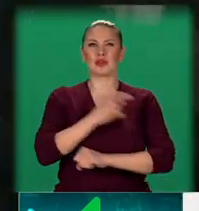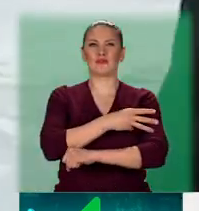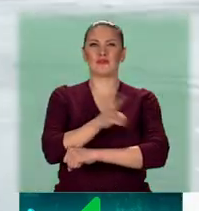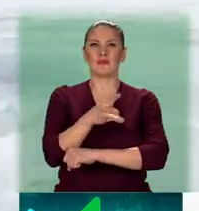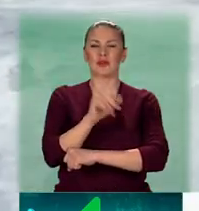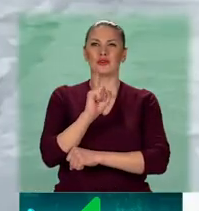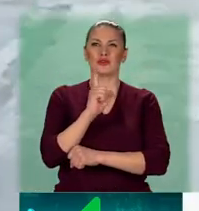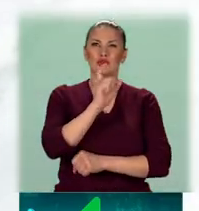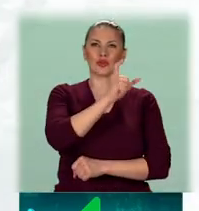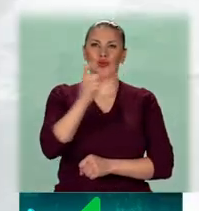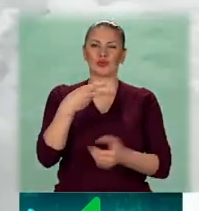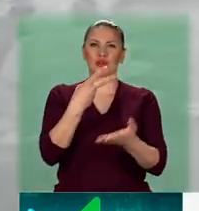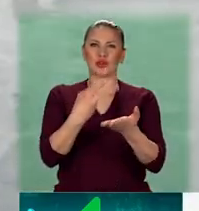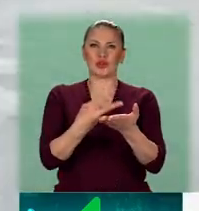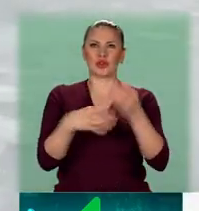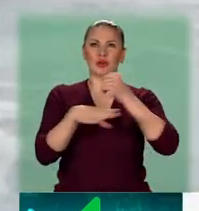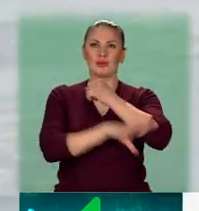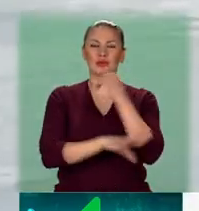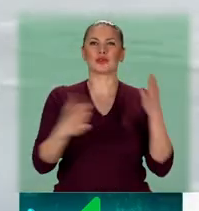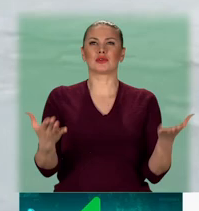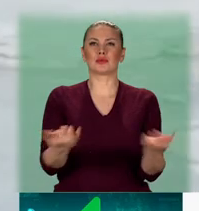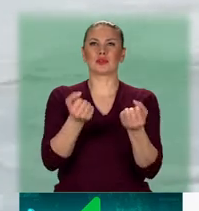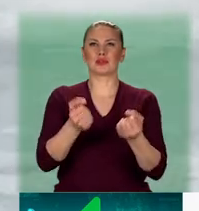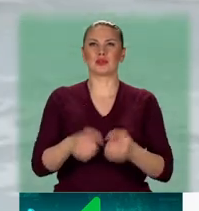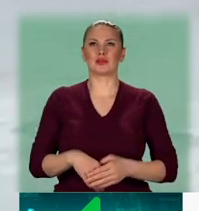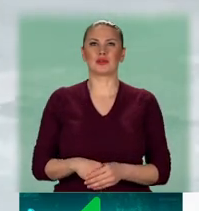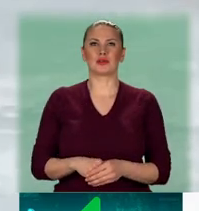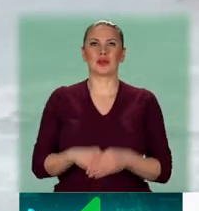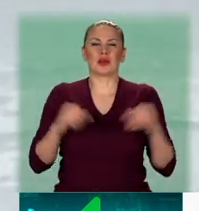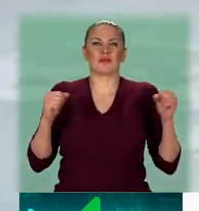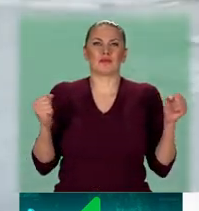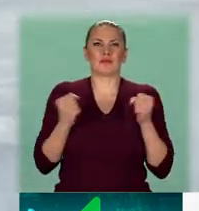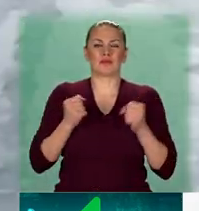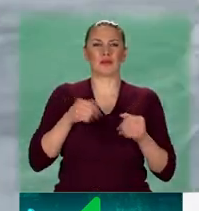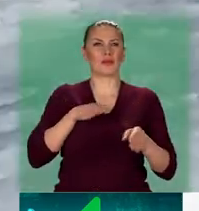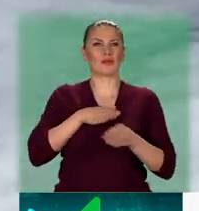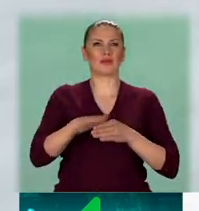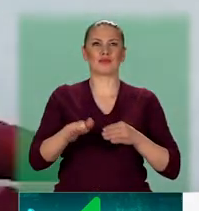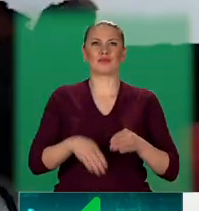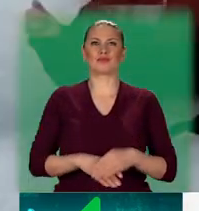видите, чем заканчивается. Кое-как